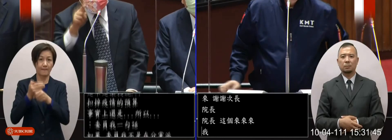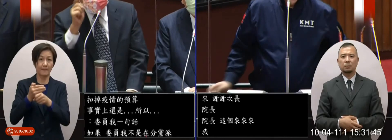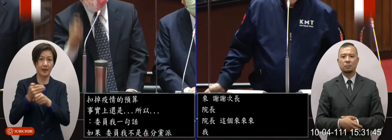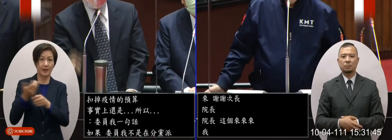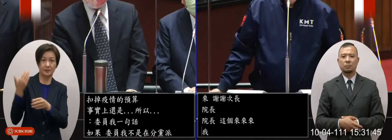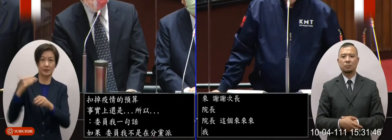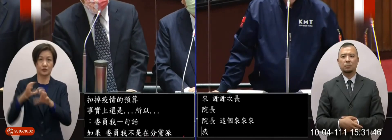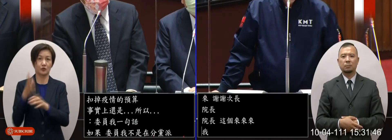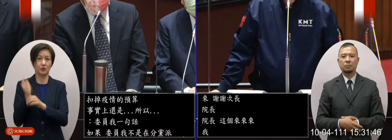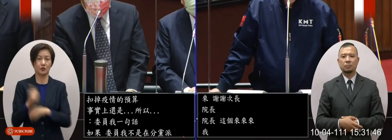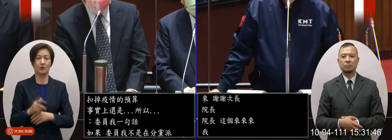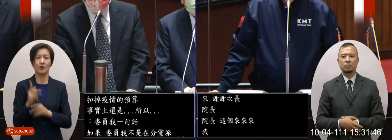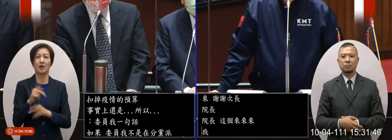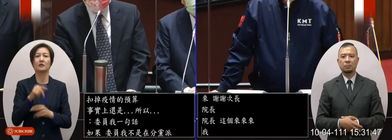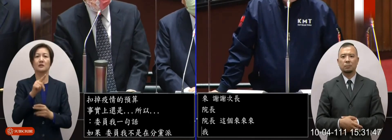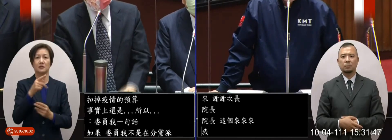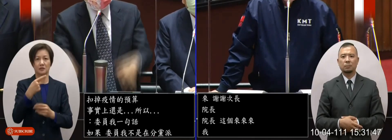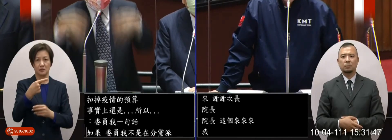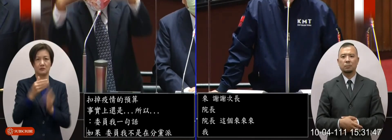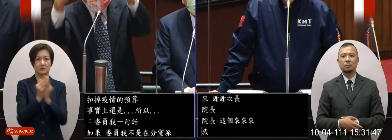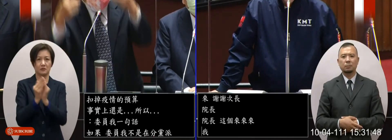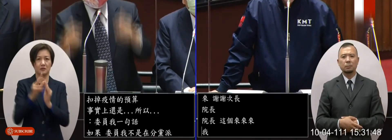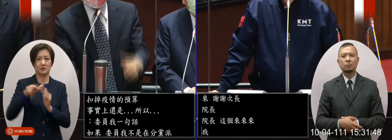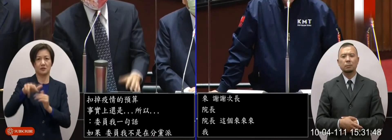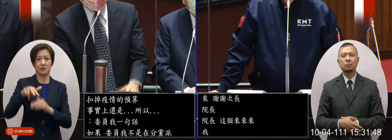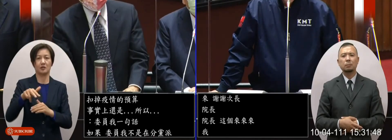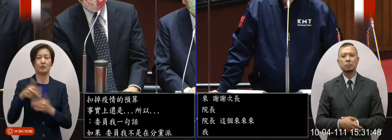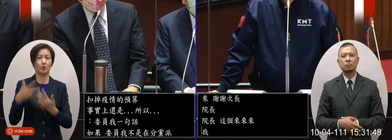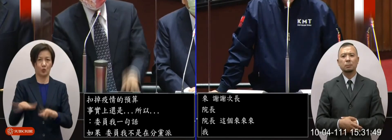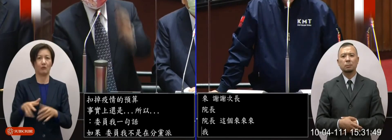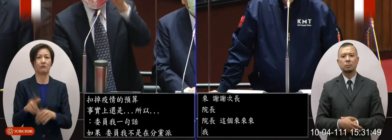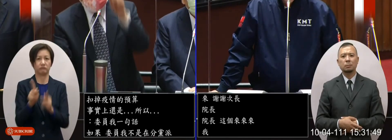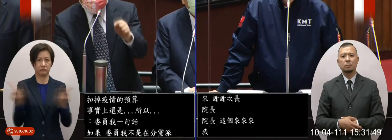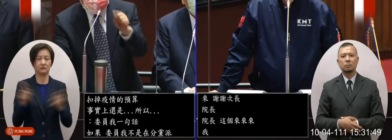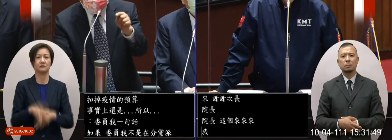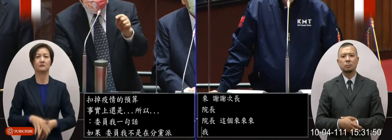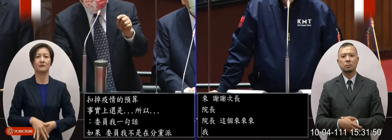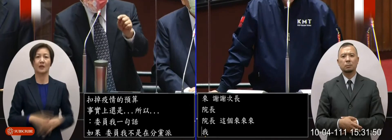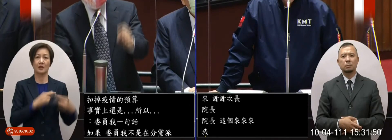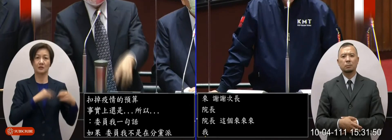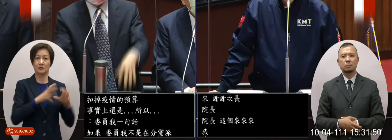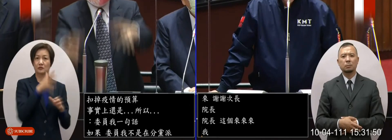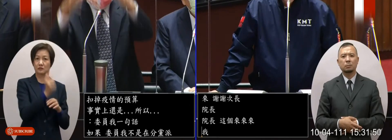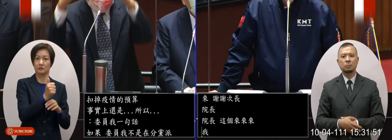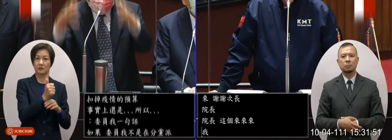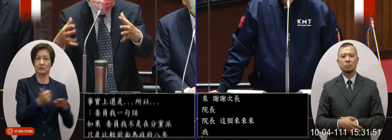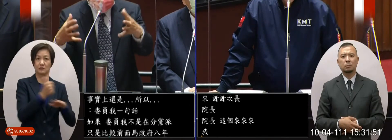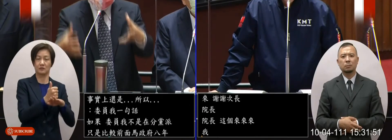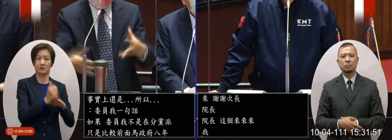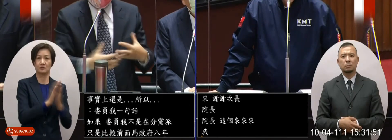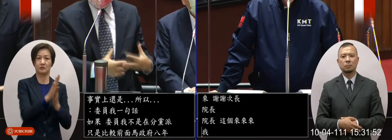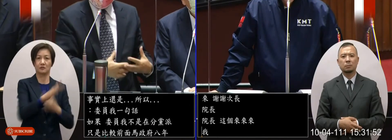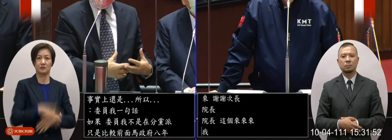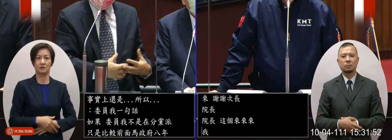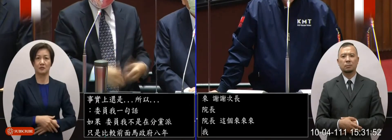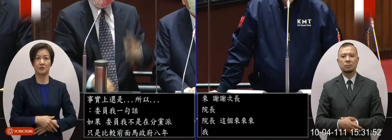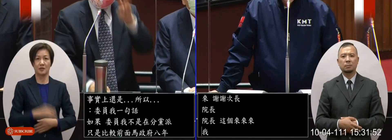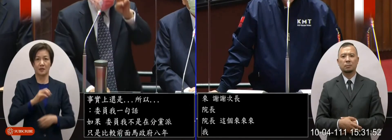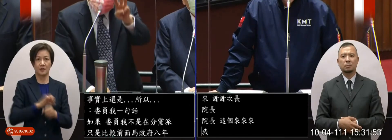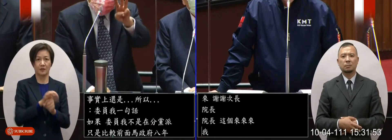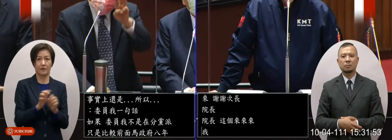债1兆7000多亿、嗯，增加1兆7000多亿哦。蔡政府连这个防疫预